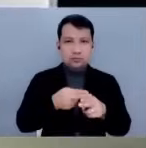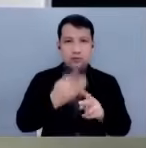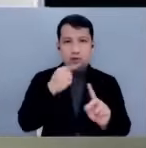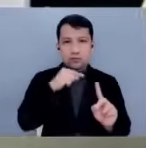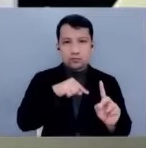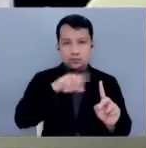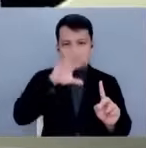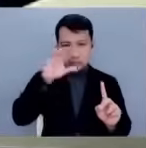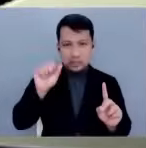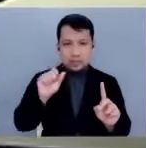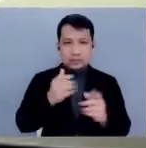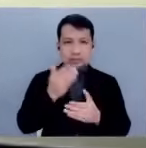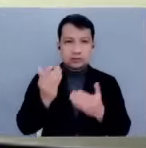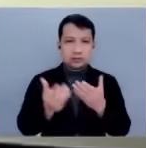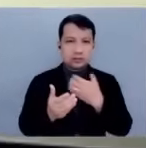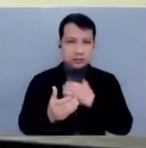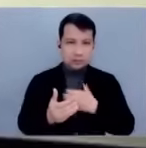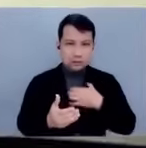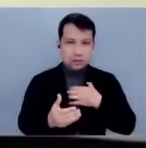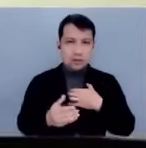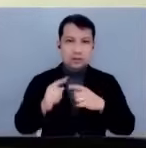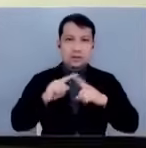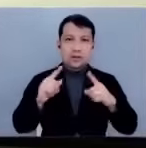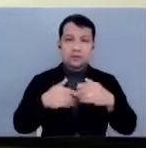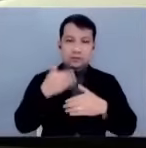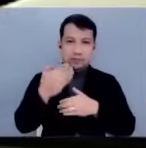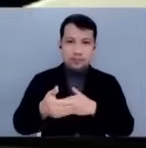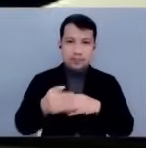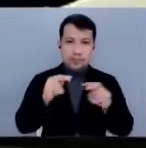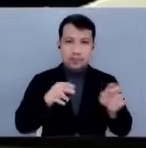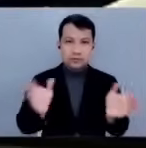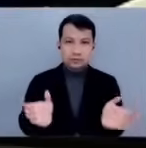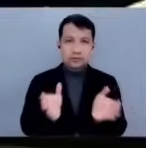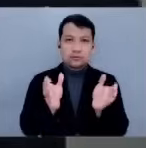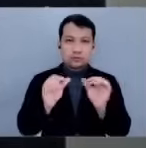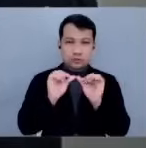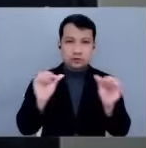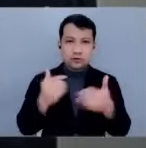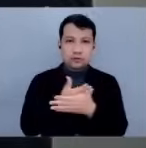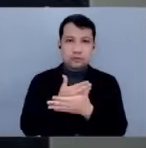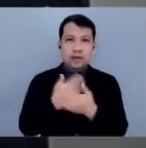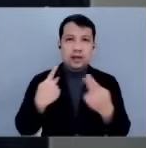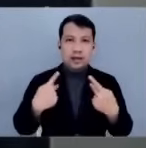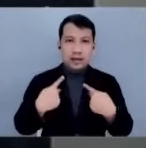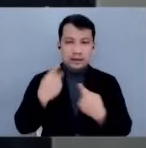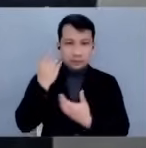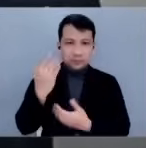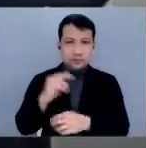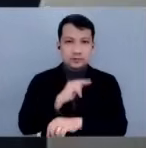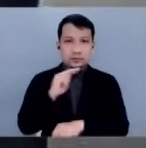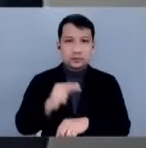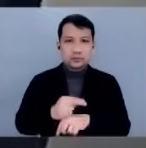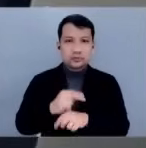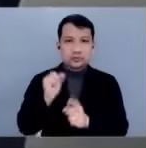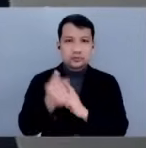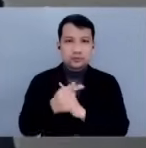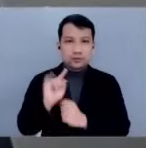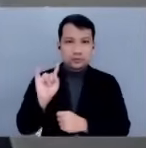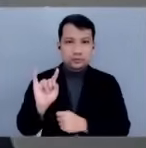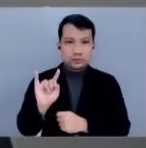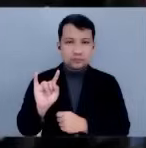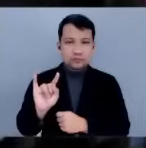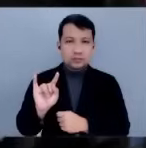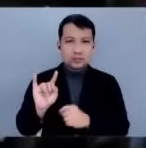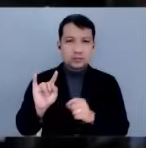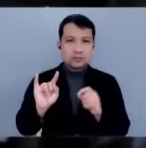mga nirereklamo. Kasunod po niyan, tinutulak din ng grupo ang pagkakaroon ng National Social Media Regulatory Board